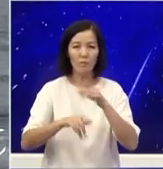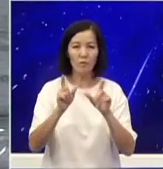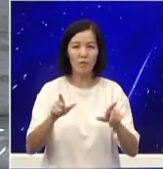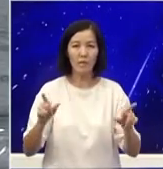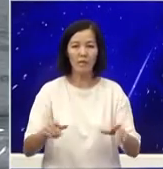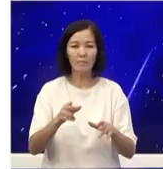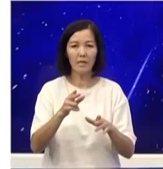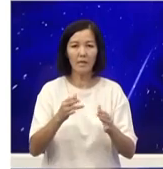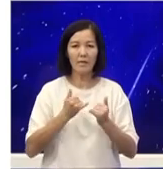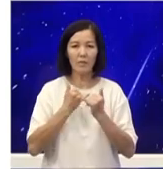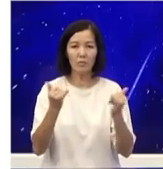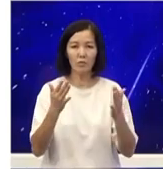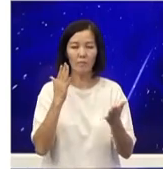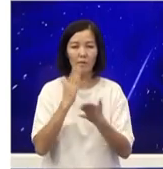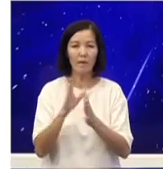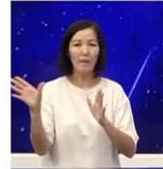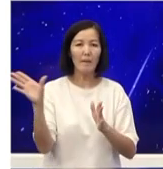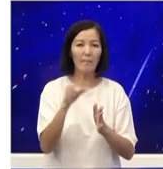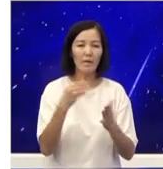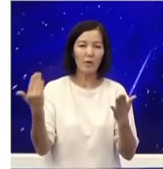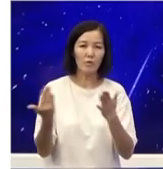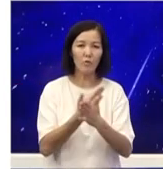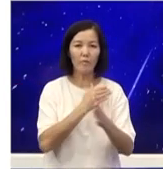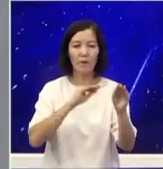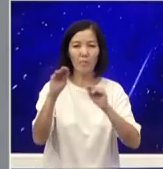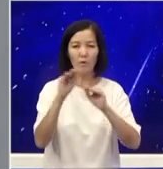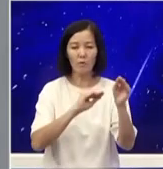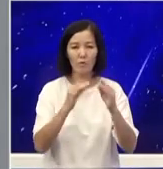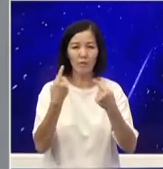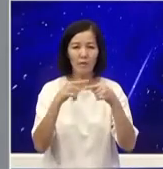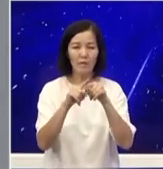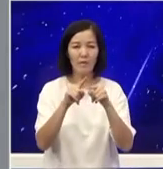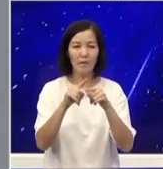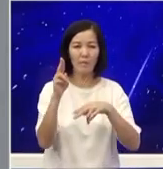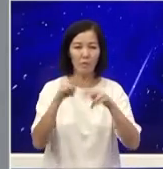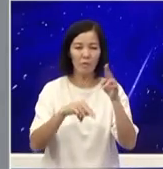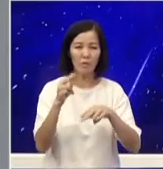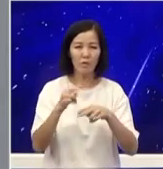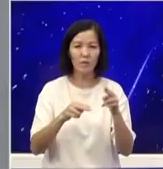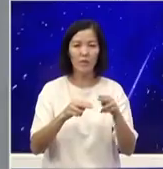де бейімделген. Жалпы бұл нысан барлық заманауи талаптарға сай. Құрылыс жұмыстары бекітілген кесте.